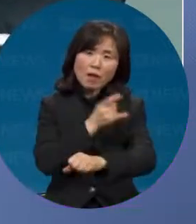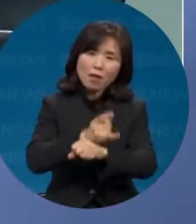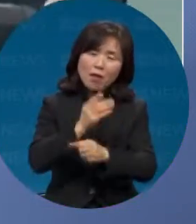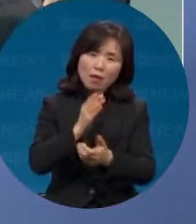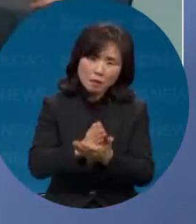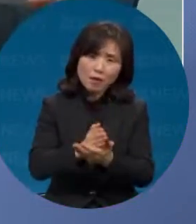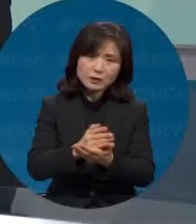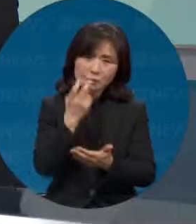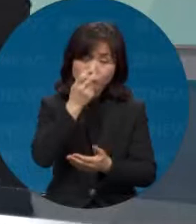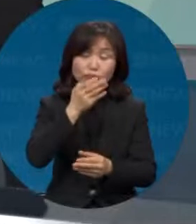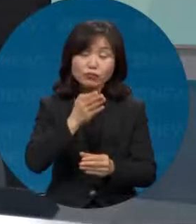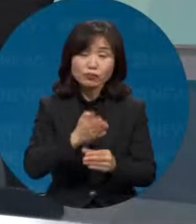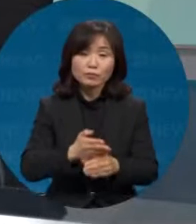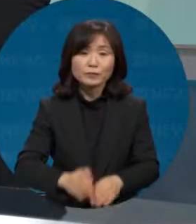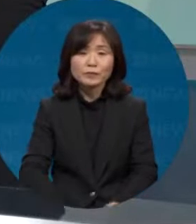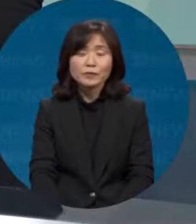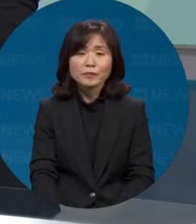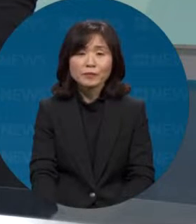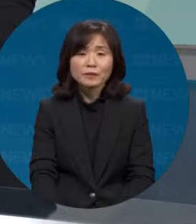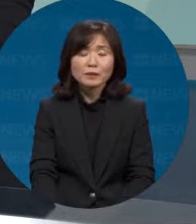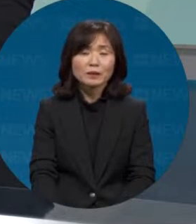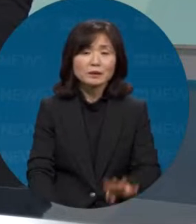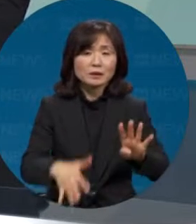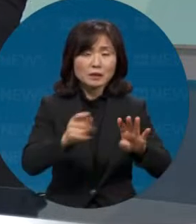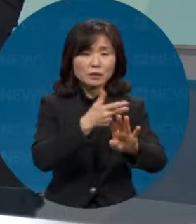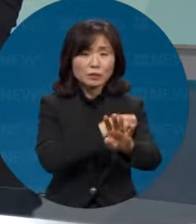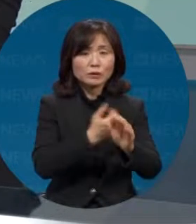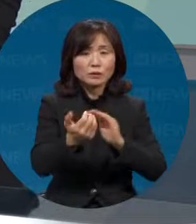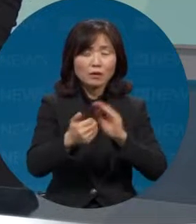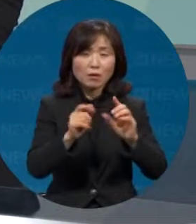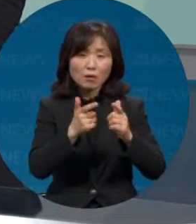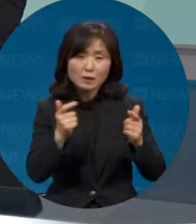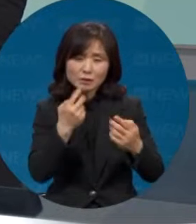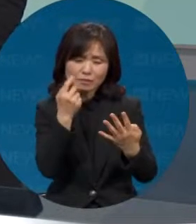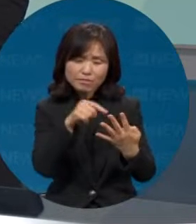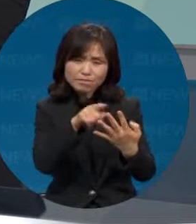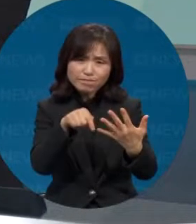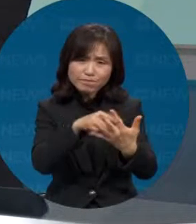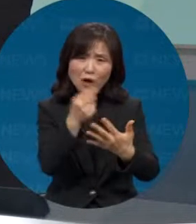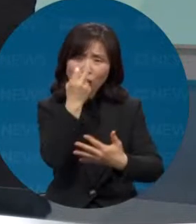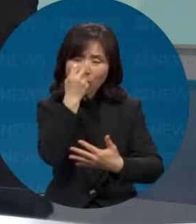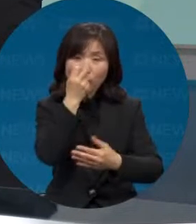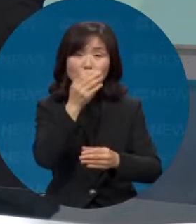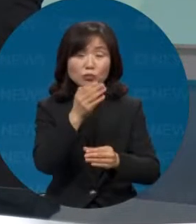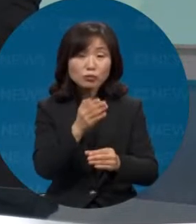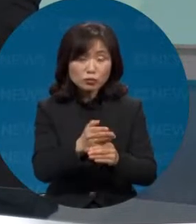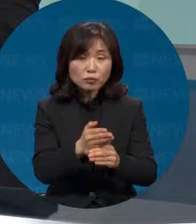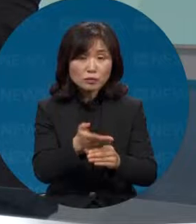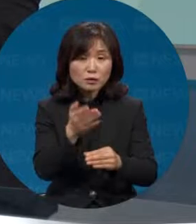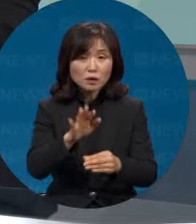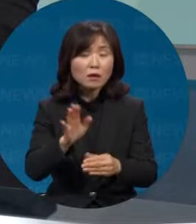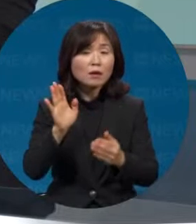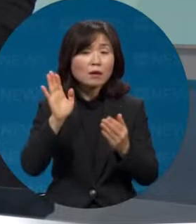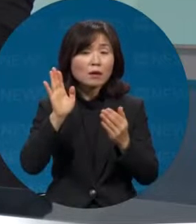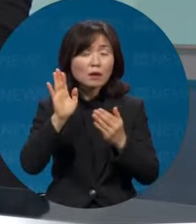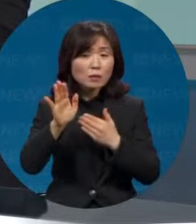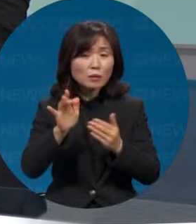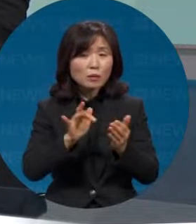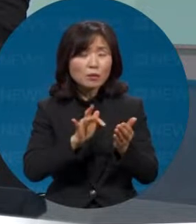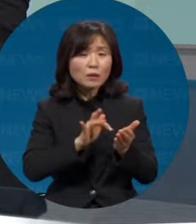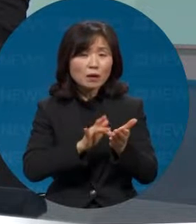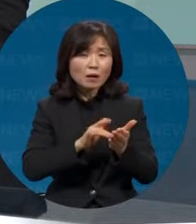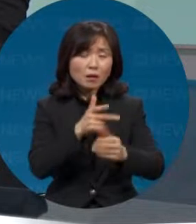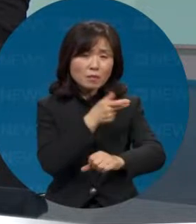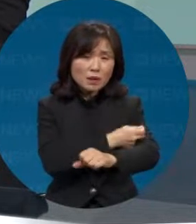있습니다 이렇게 4차 접종 앞 또는 여러 가지를 검토하고 있는 거 코너 백신 앞으로 매년 맞아야 될 수도 있으니까 그런 거죠